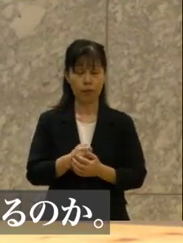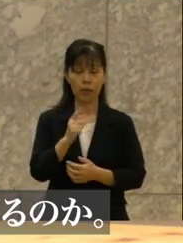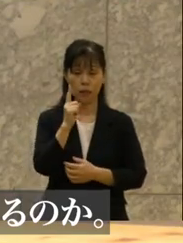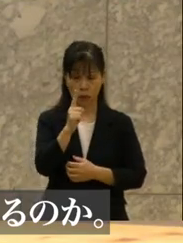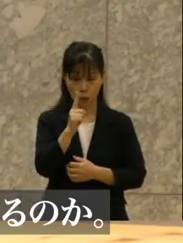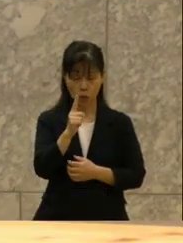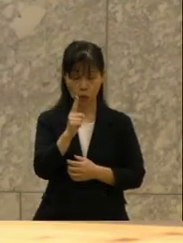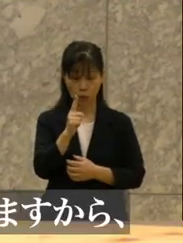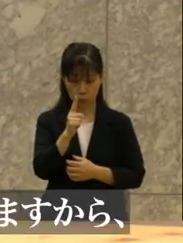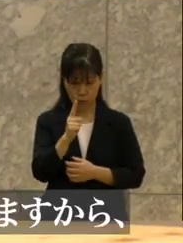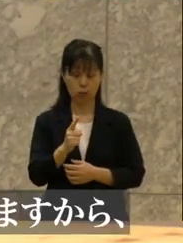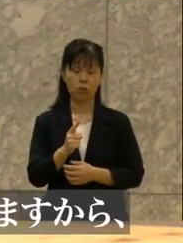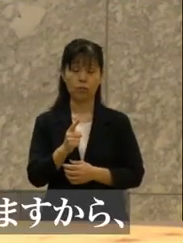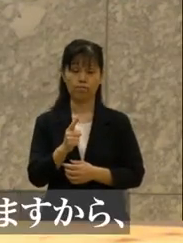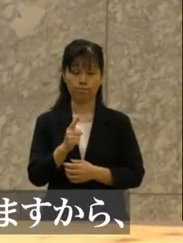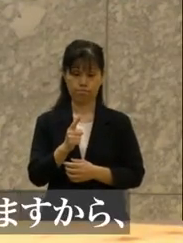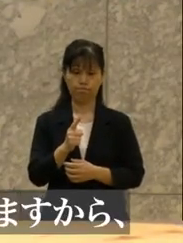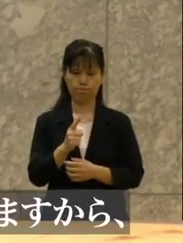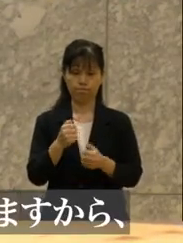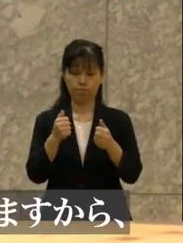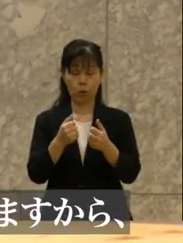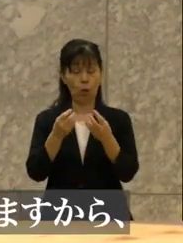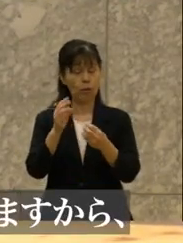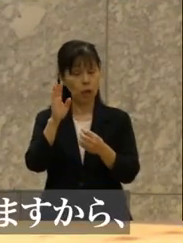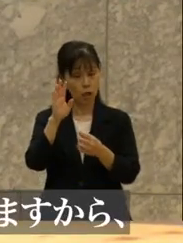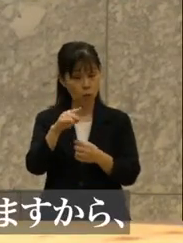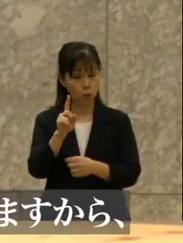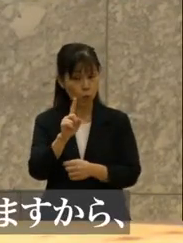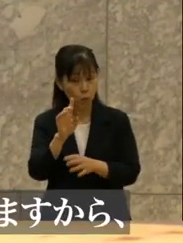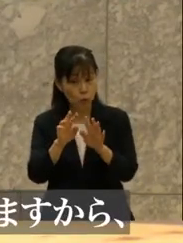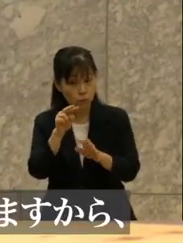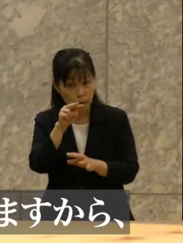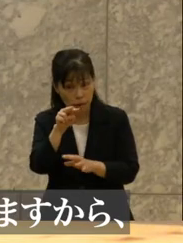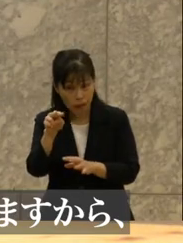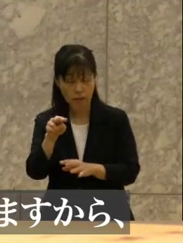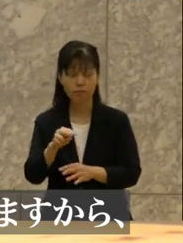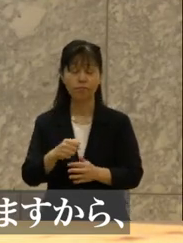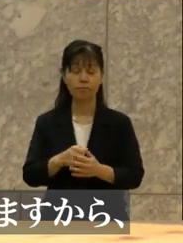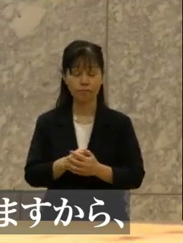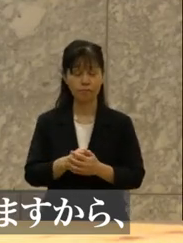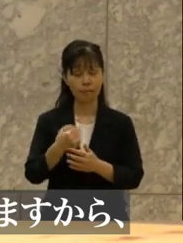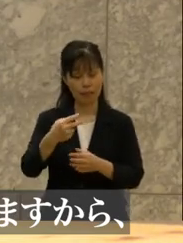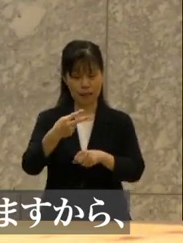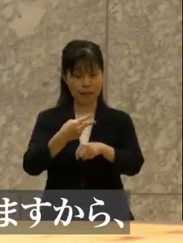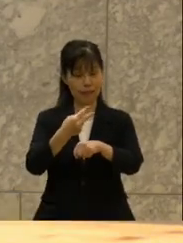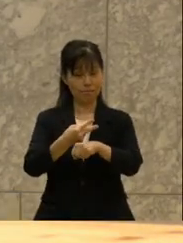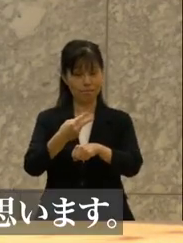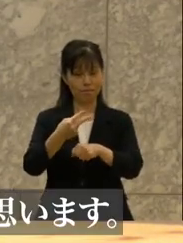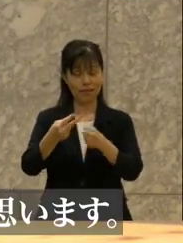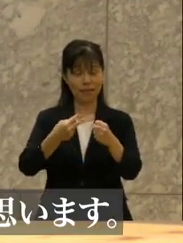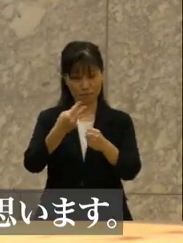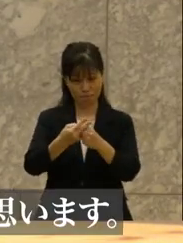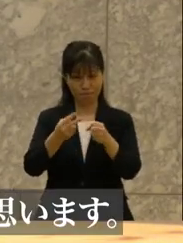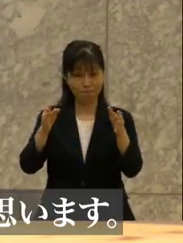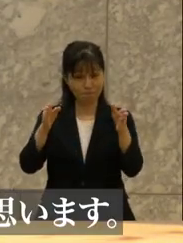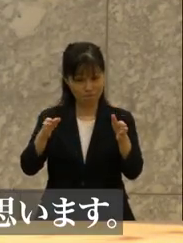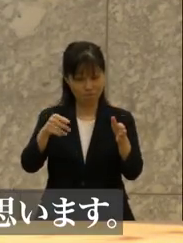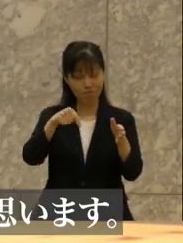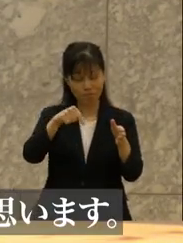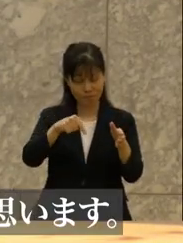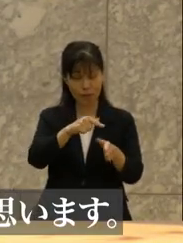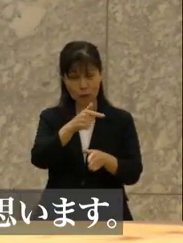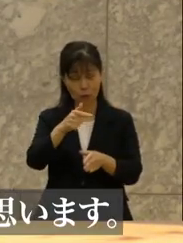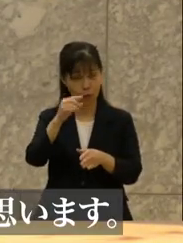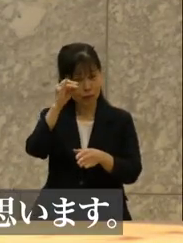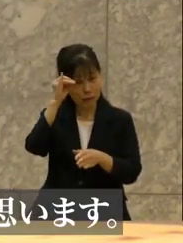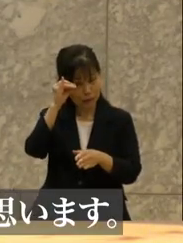一体どうしているのかそういうことにですね強い関心を持ってこれから先まだ時間が2年ほどありますからいろんな知識を蓄え